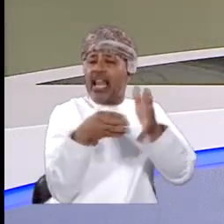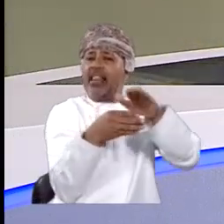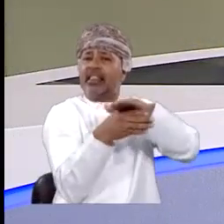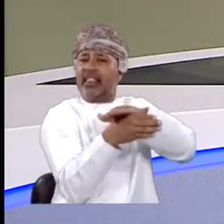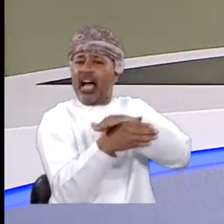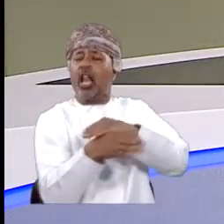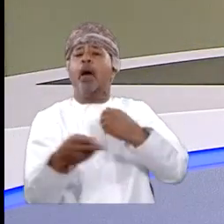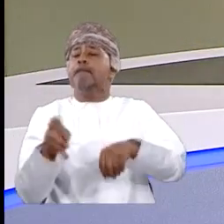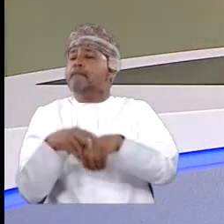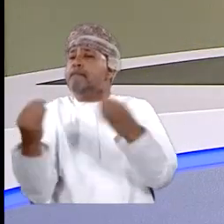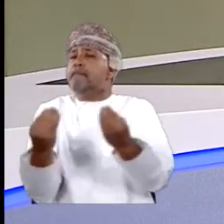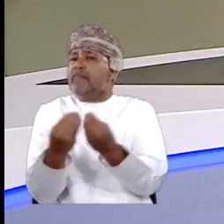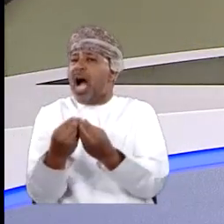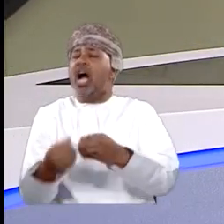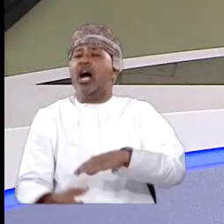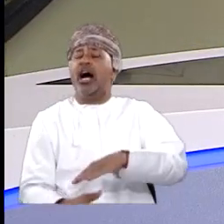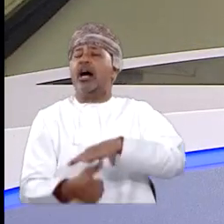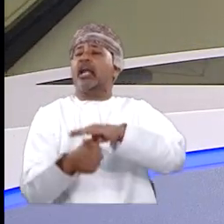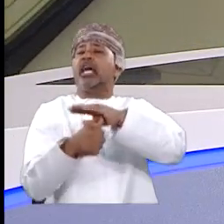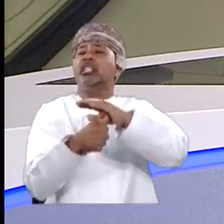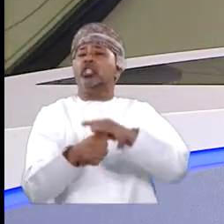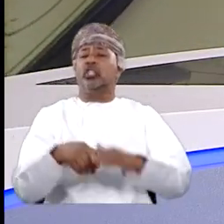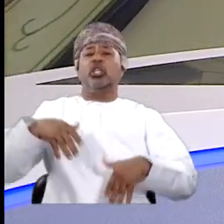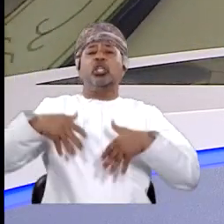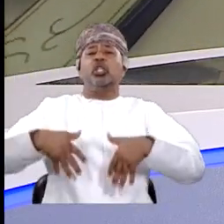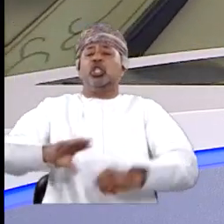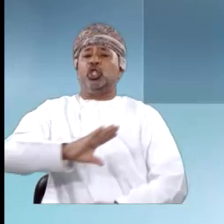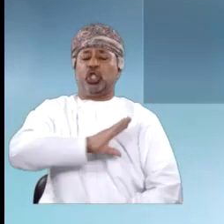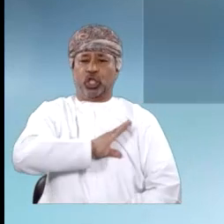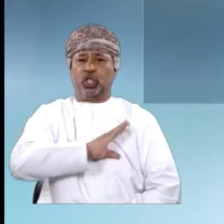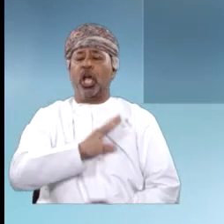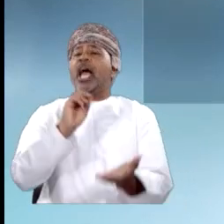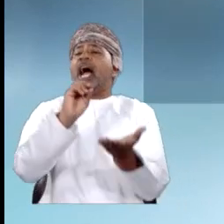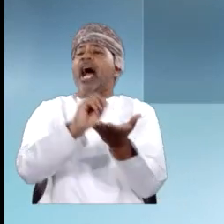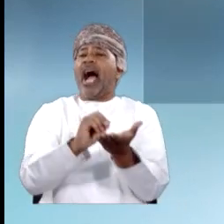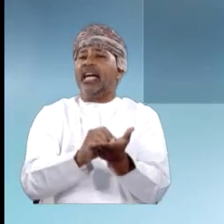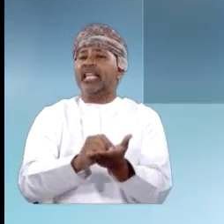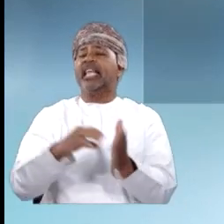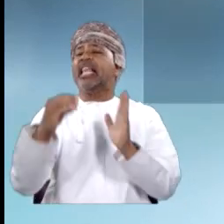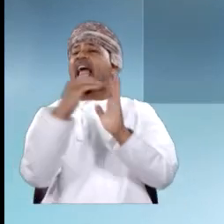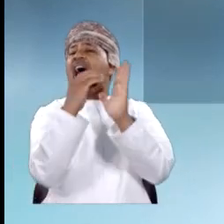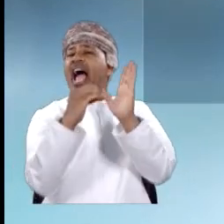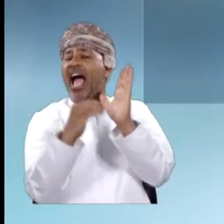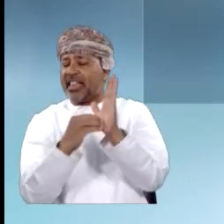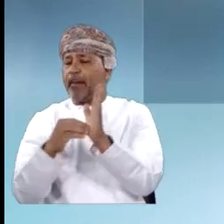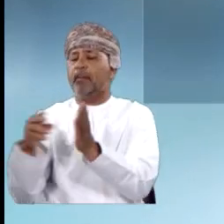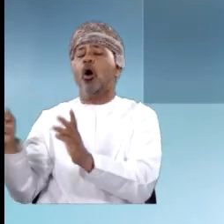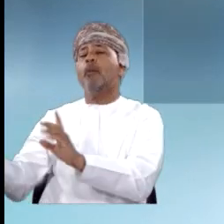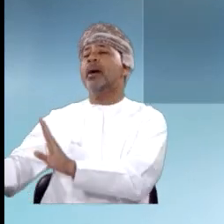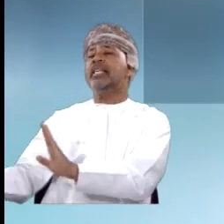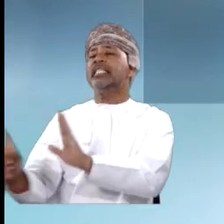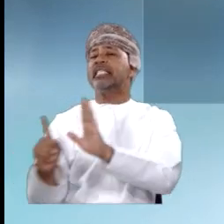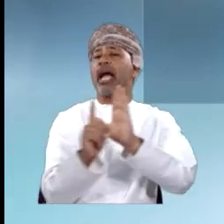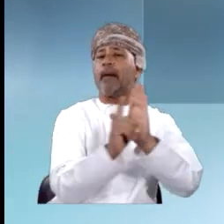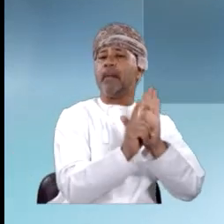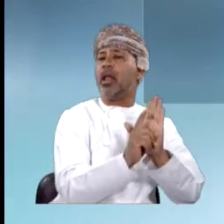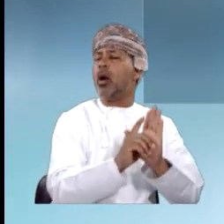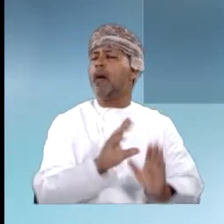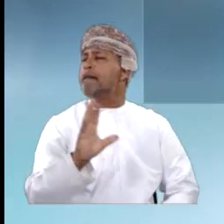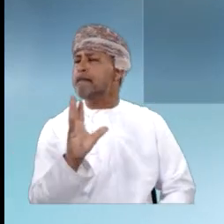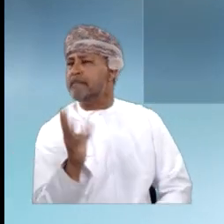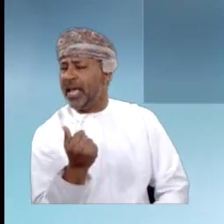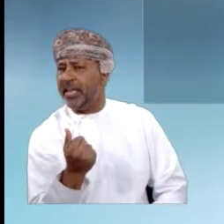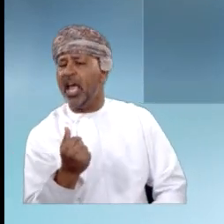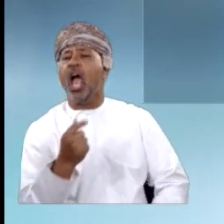وصول جلاله القائد الاعلى رعاه الله لقاعده ادم الجويه تشرف باستقبال جلالته حفظه